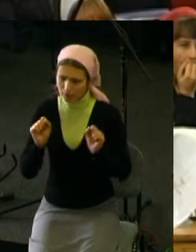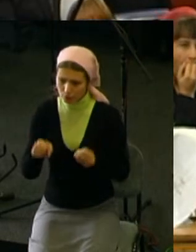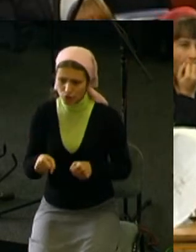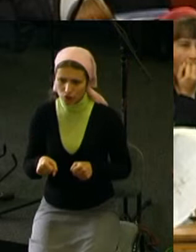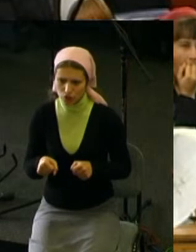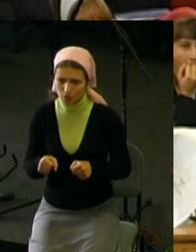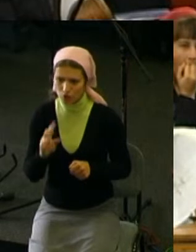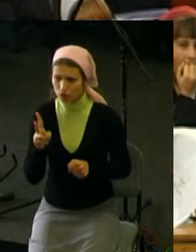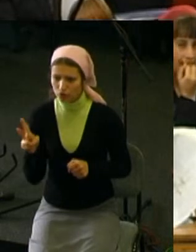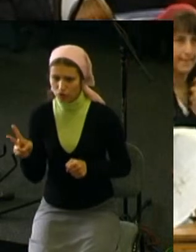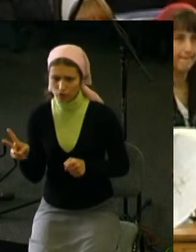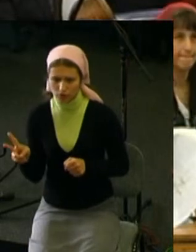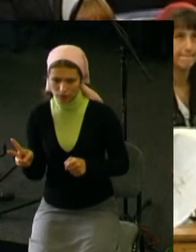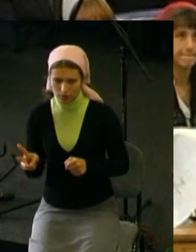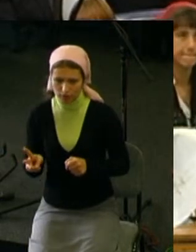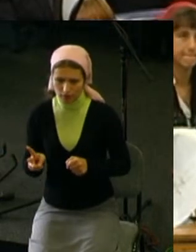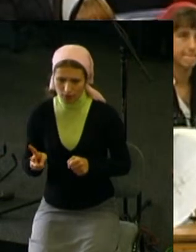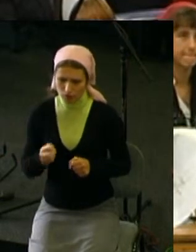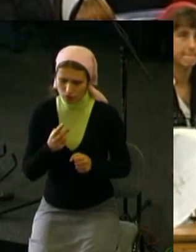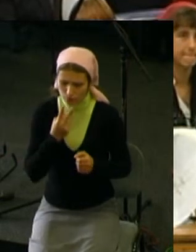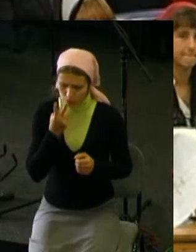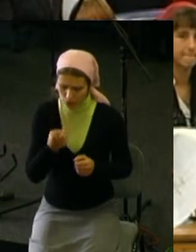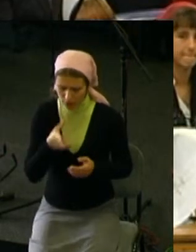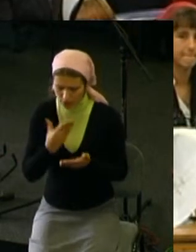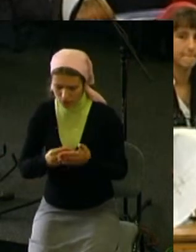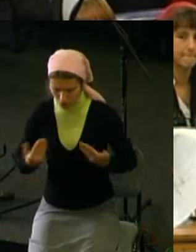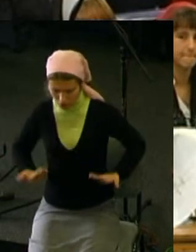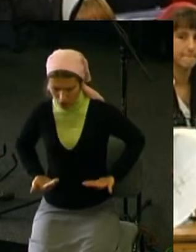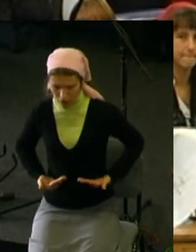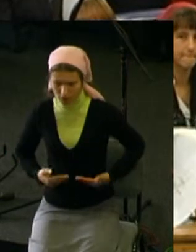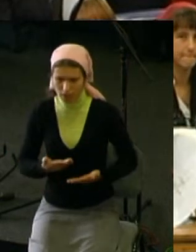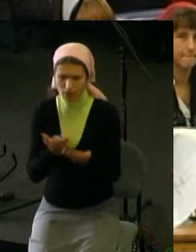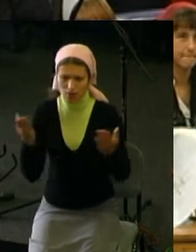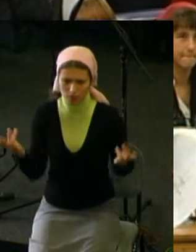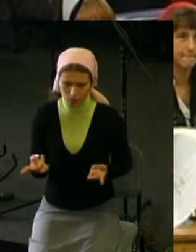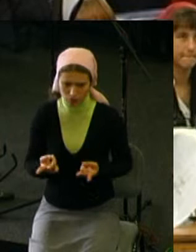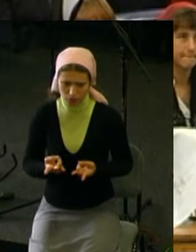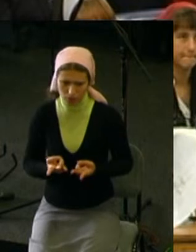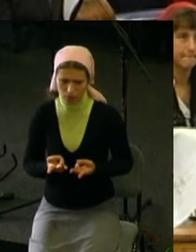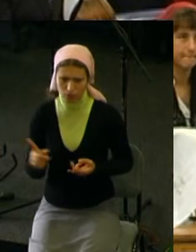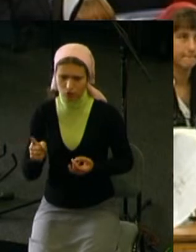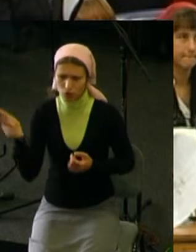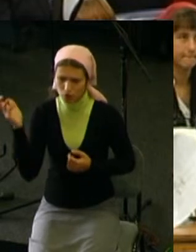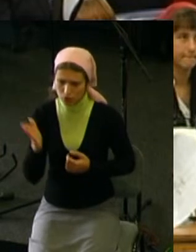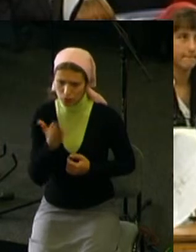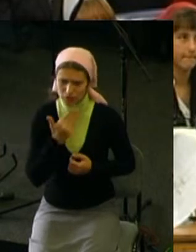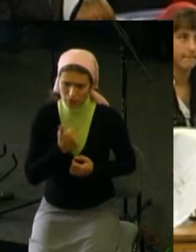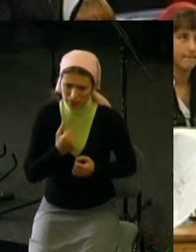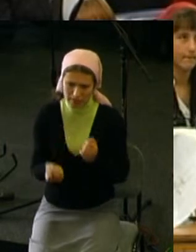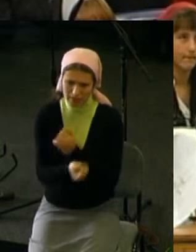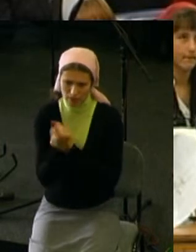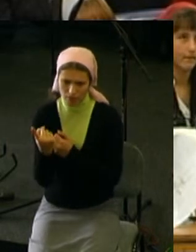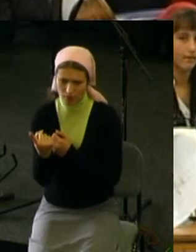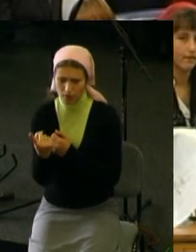Можливо хтось переглядає своє життя І вам потрібно щоб Господь